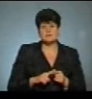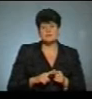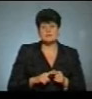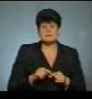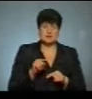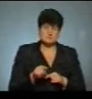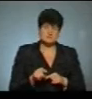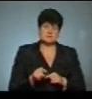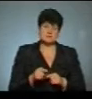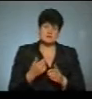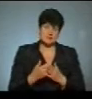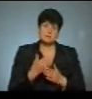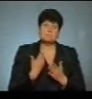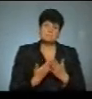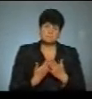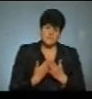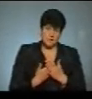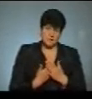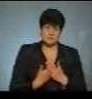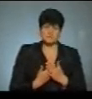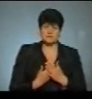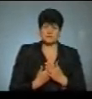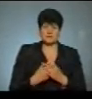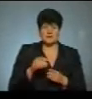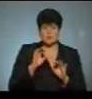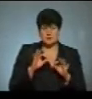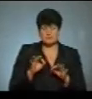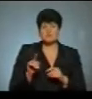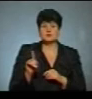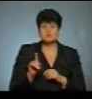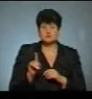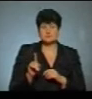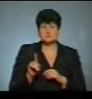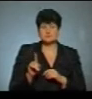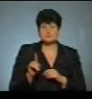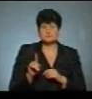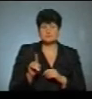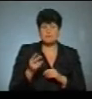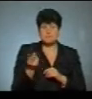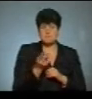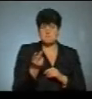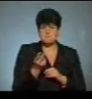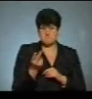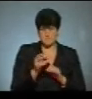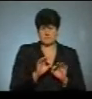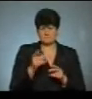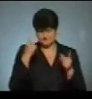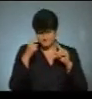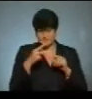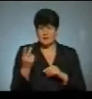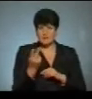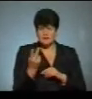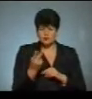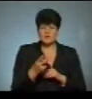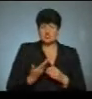таким хорошим прикладом, притчею, що пара молода жила